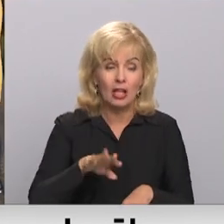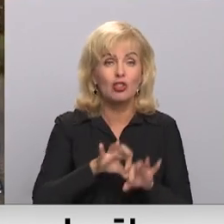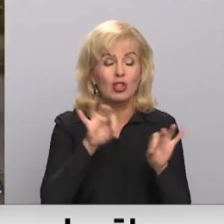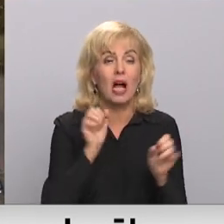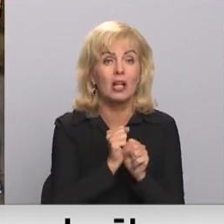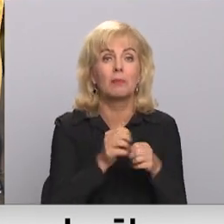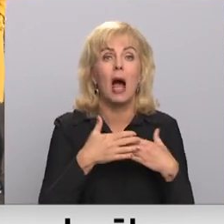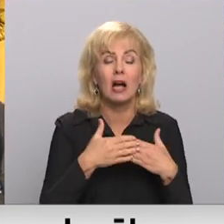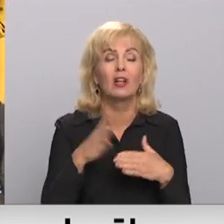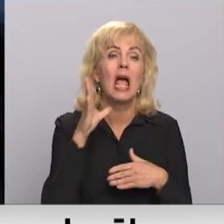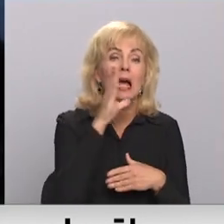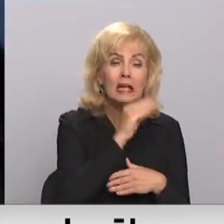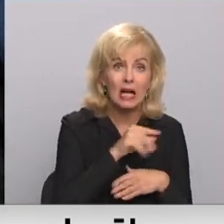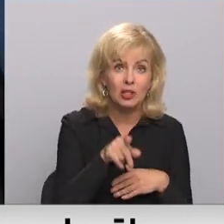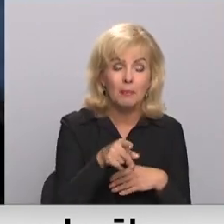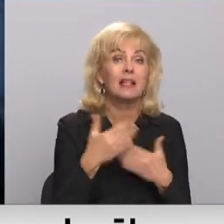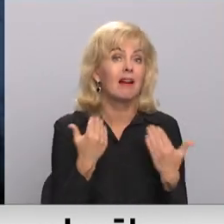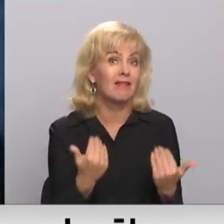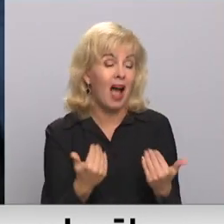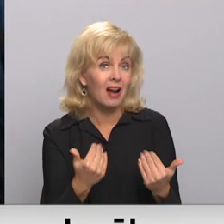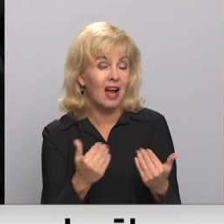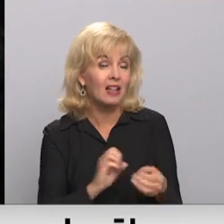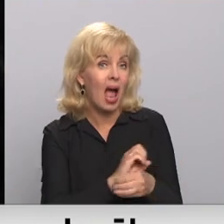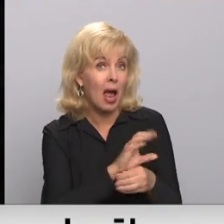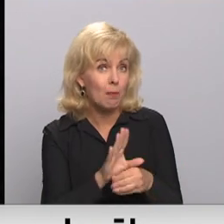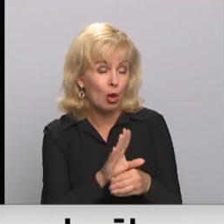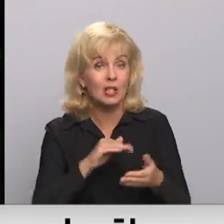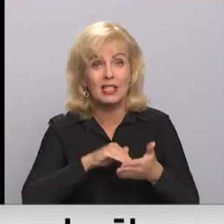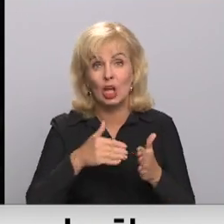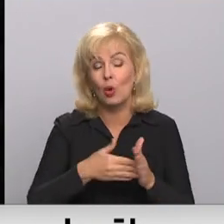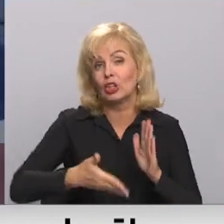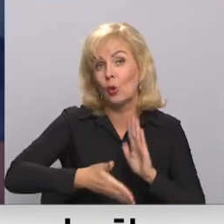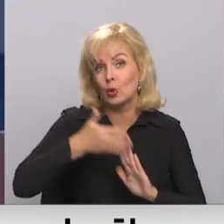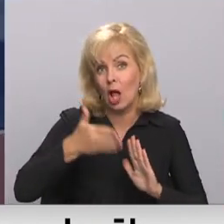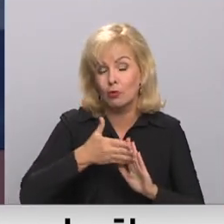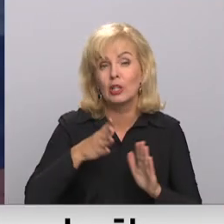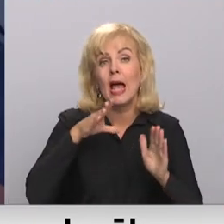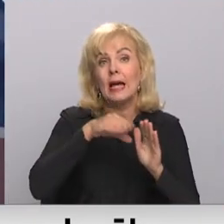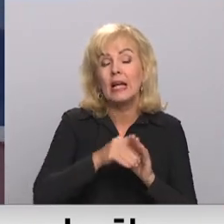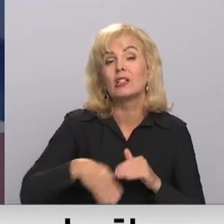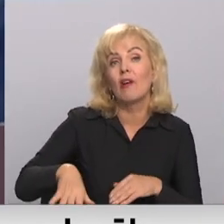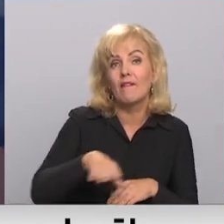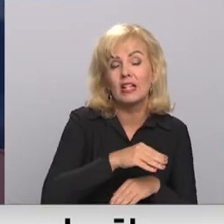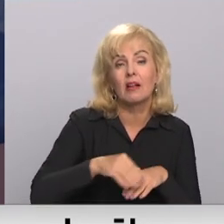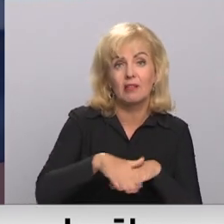aktīvāk būs iespējams tikai tad, ja jau tagad epidemioloģiskās situācijas uzlabošanā iesaistīsies visa